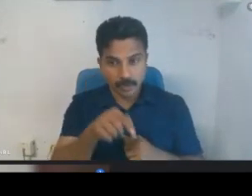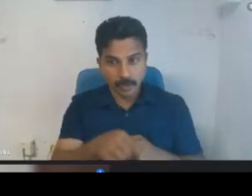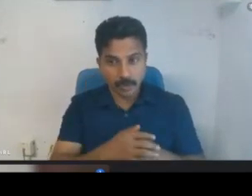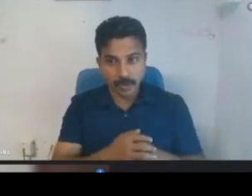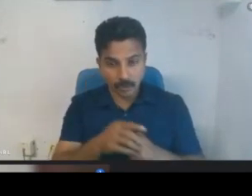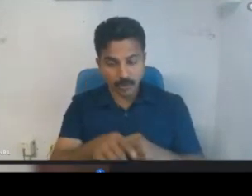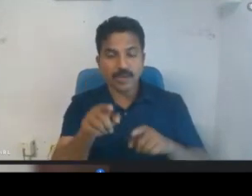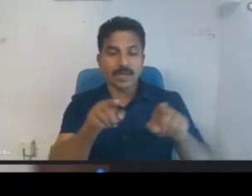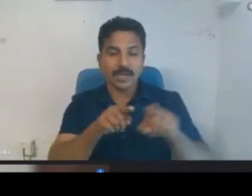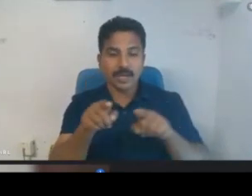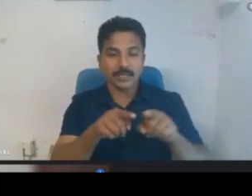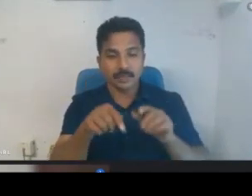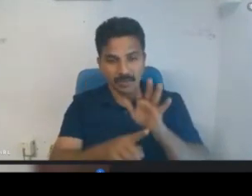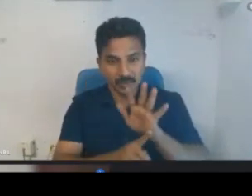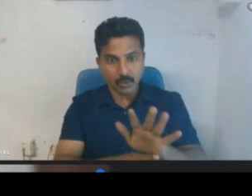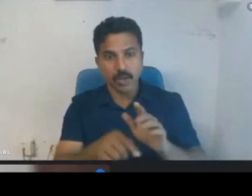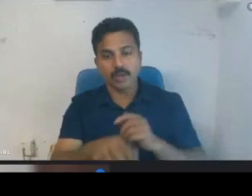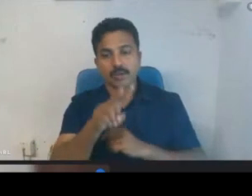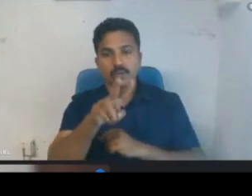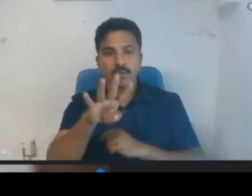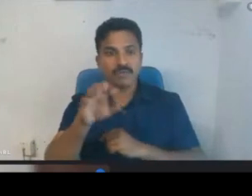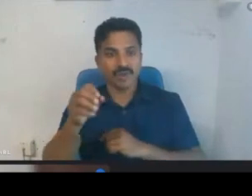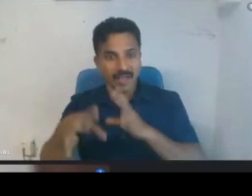എന്നുള്ളതിനൊരു ഉത്തമ ഉദാഹരണമാണ് ഈ ഒരു കണക്കുകൾ നമ്മൾ